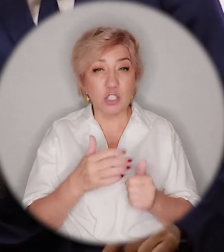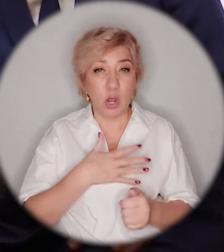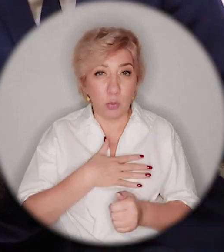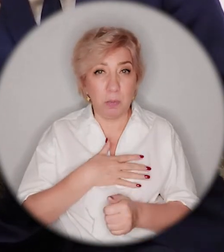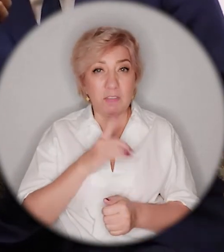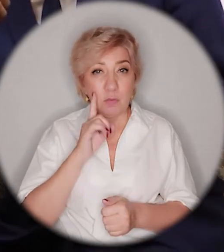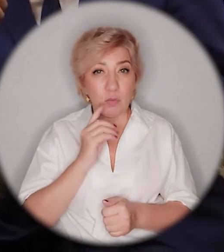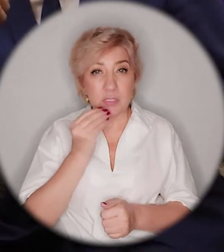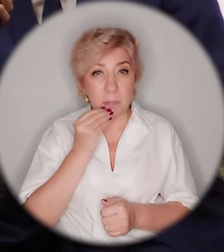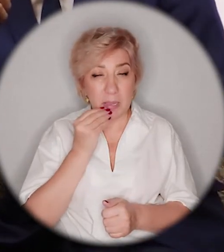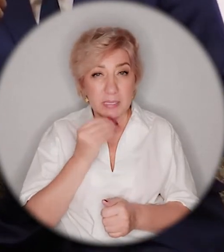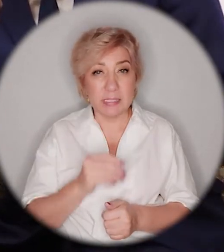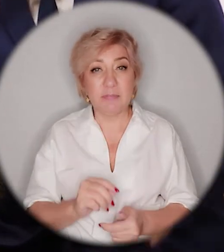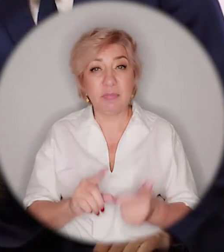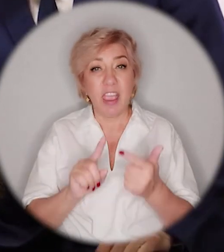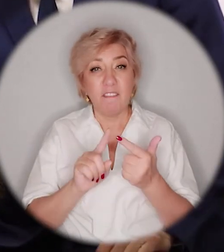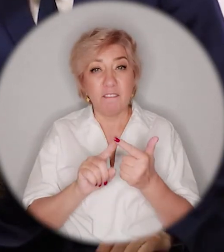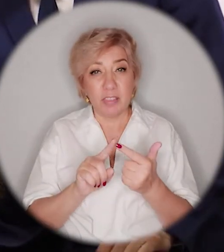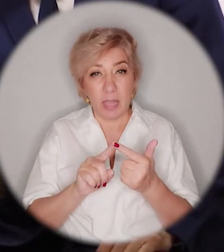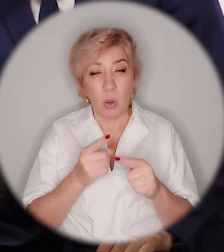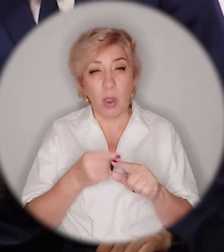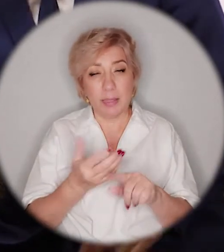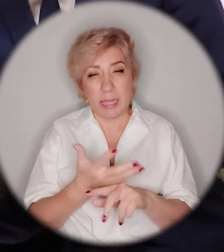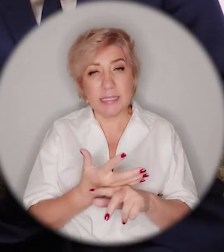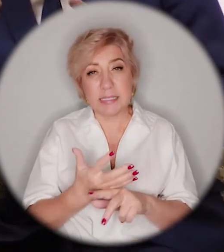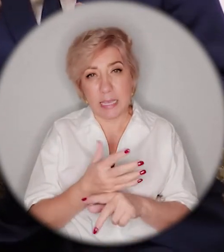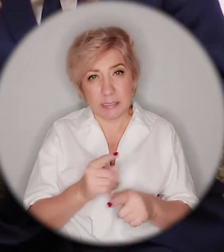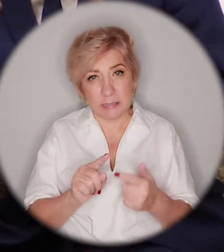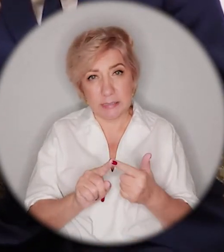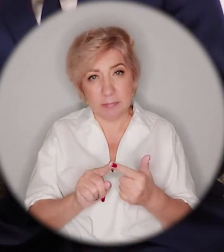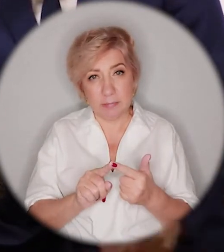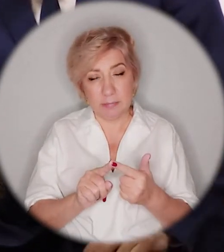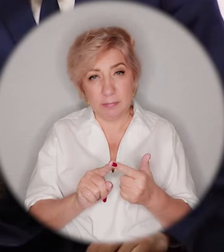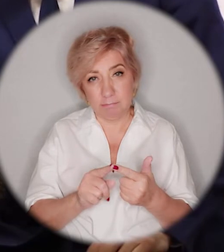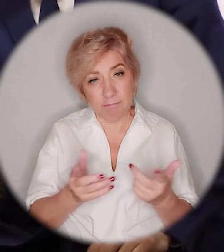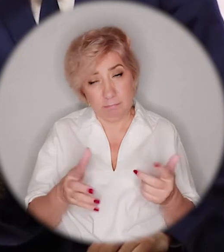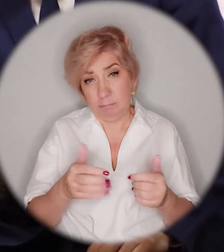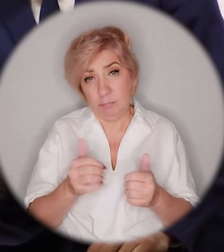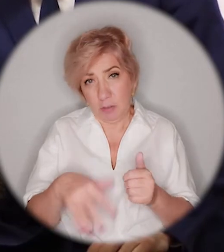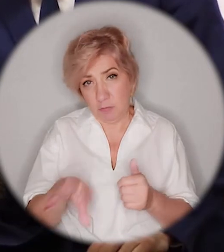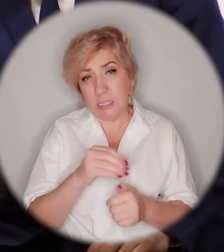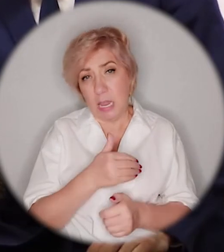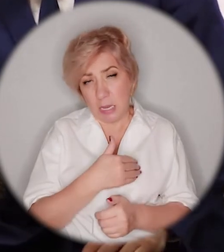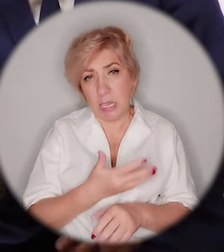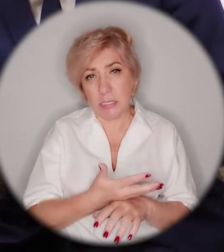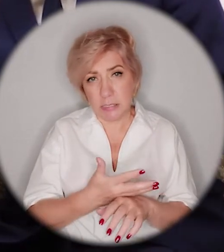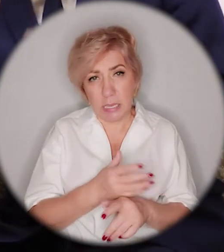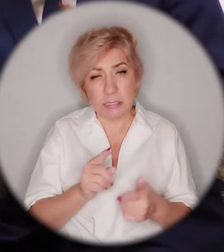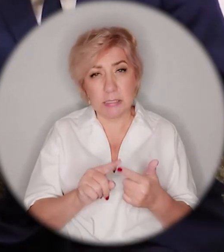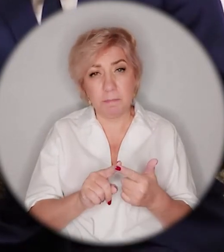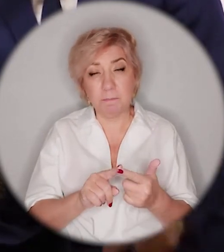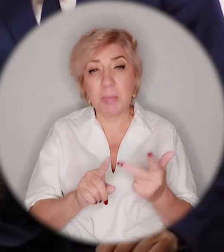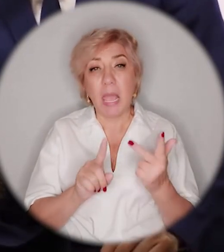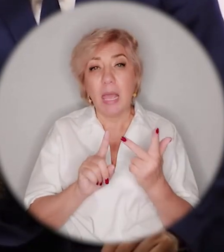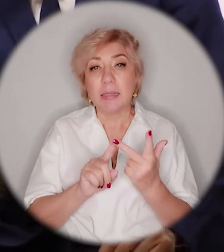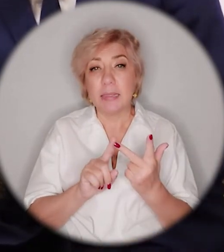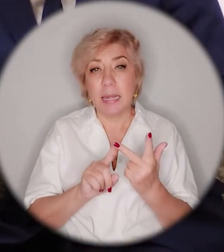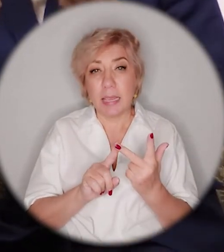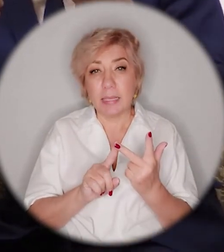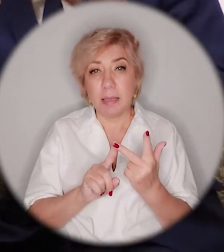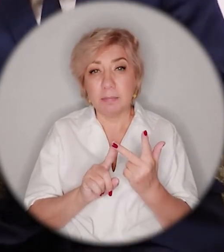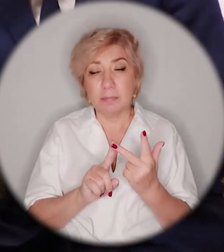каждый любит вкусно поесть всякого ли секс 2 секс каждый хочет секса